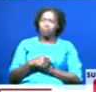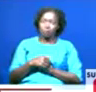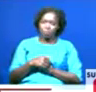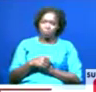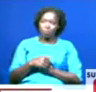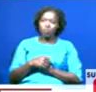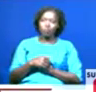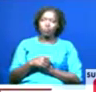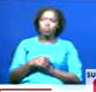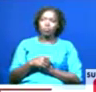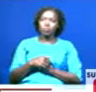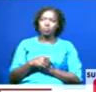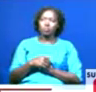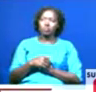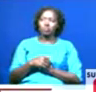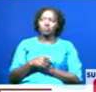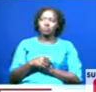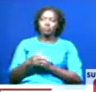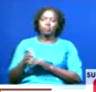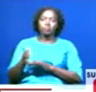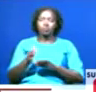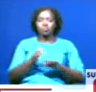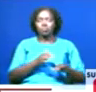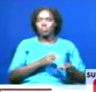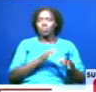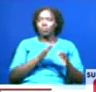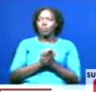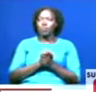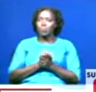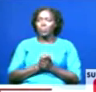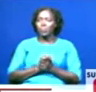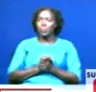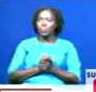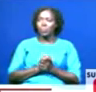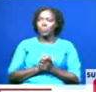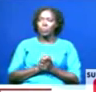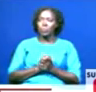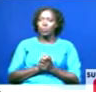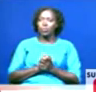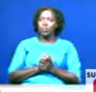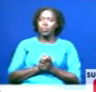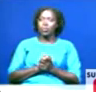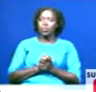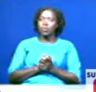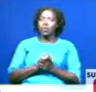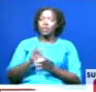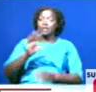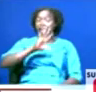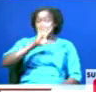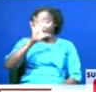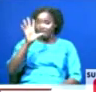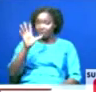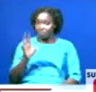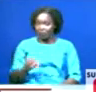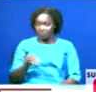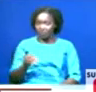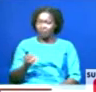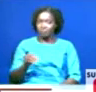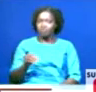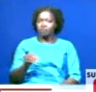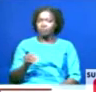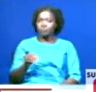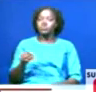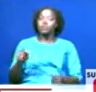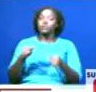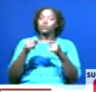Naam, shukrani sana Mwandiga kwa taslifu hiyo. Mtazamaji, sasa tuangazie bara la Afrika ambapo maandamano ya kitaifa yaliyopangwa na